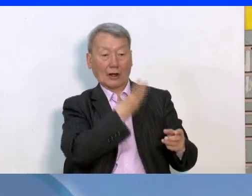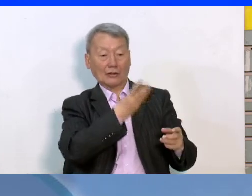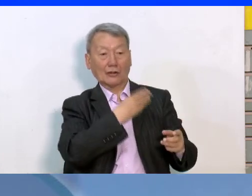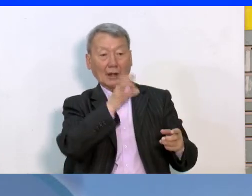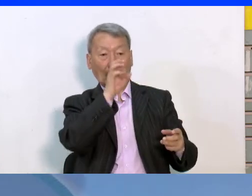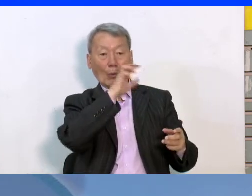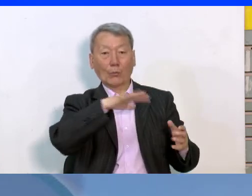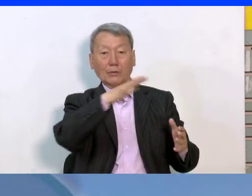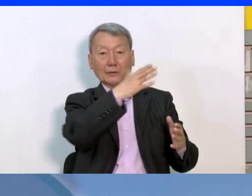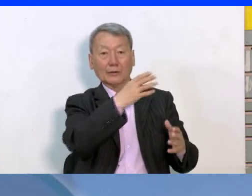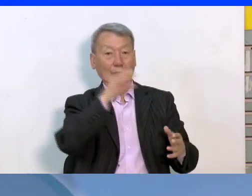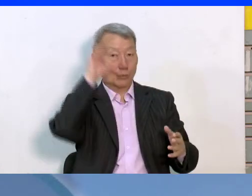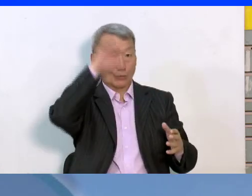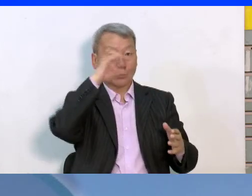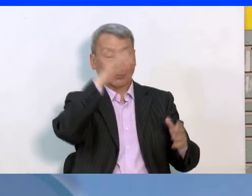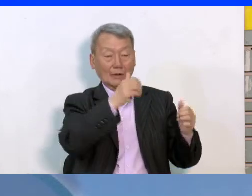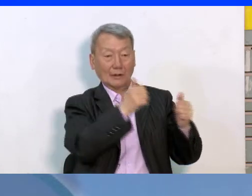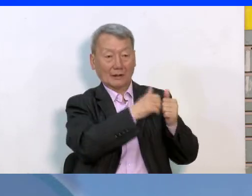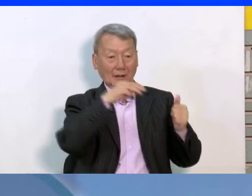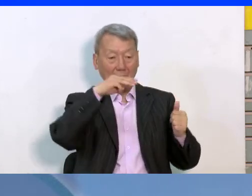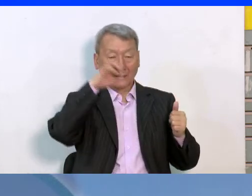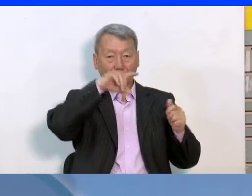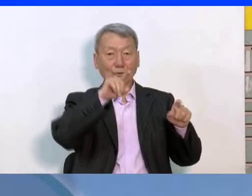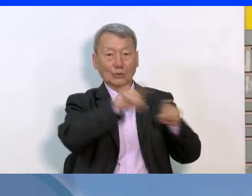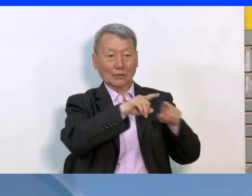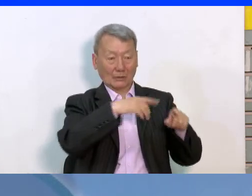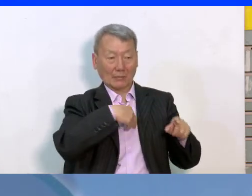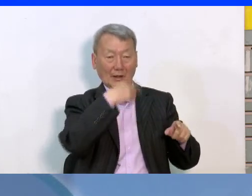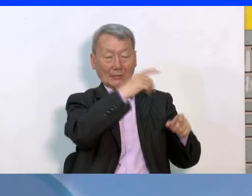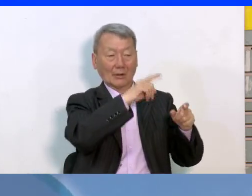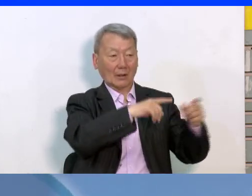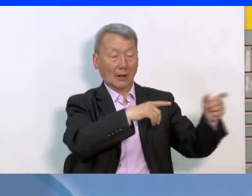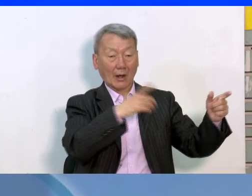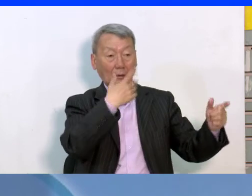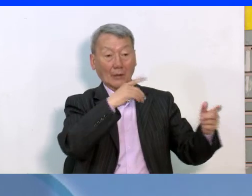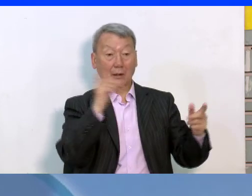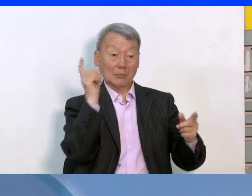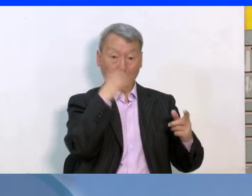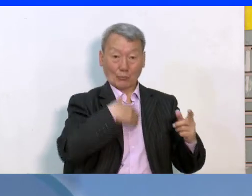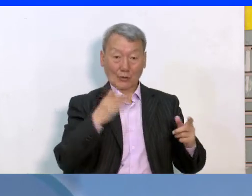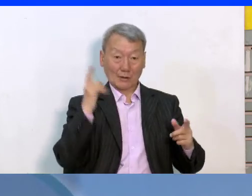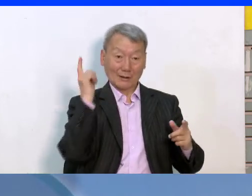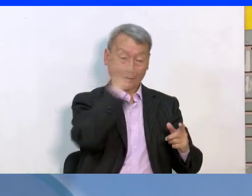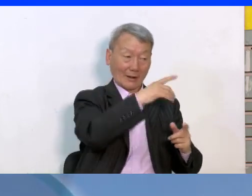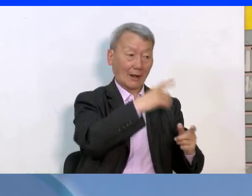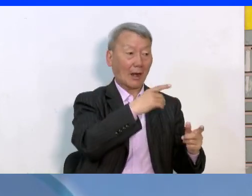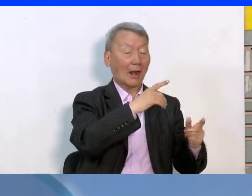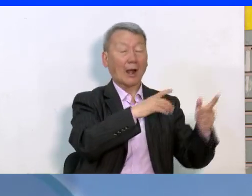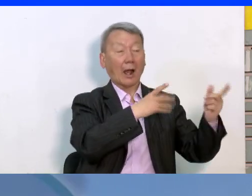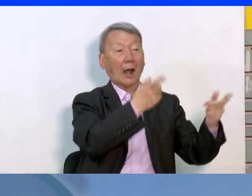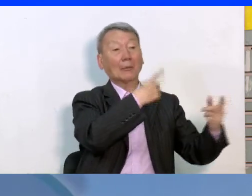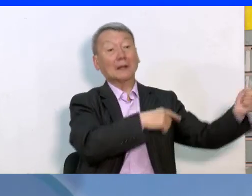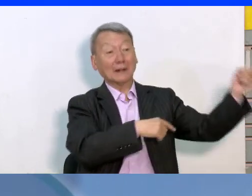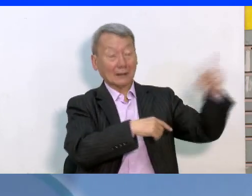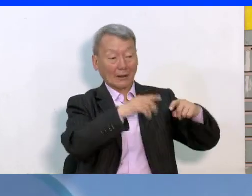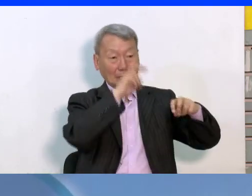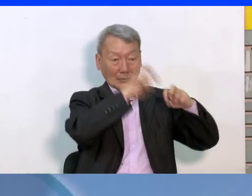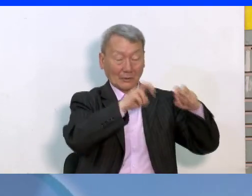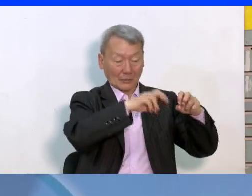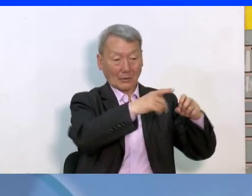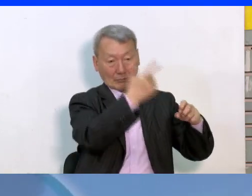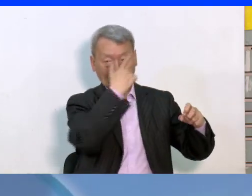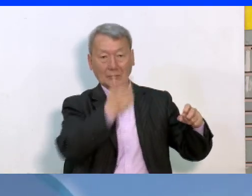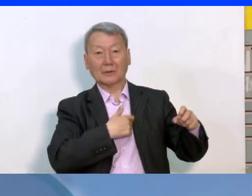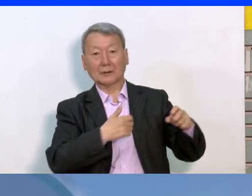лабораториясы биздин СЭС-тин кызматкерлерине берип атат. Кайра келип атканда биз аларды тосуп алып, чек арадан алып келип изоляция жаткырып